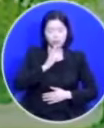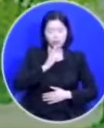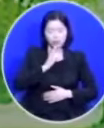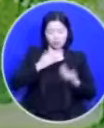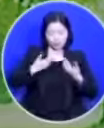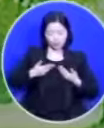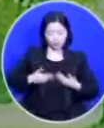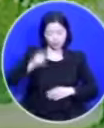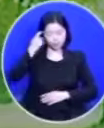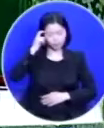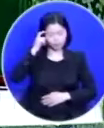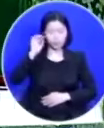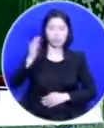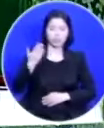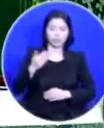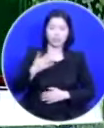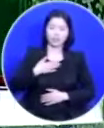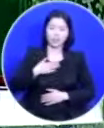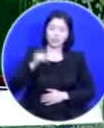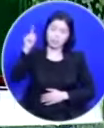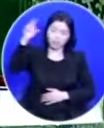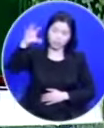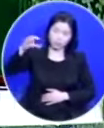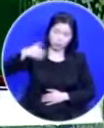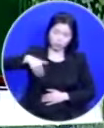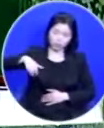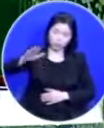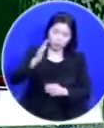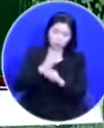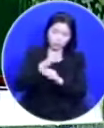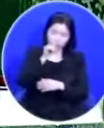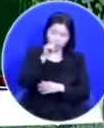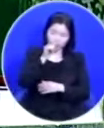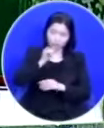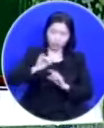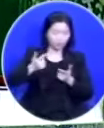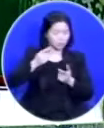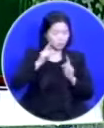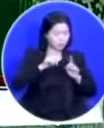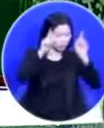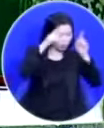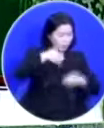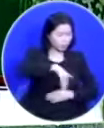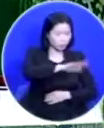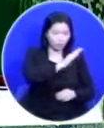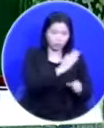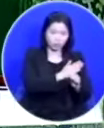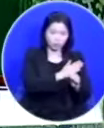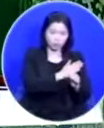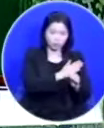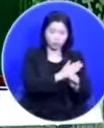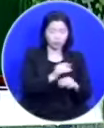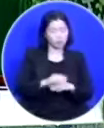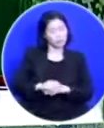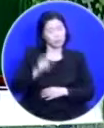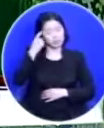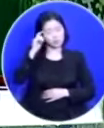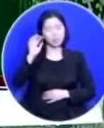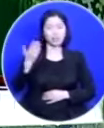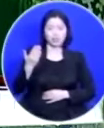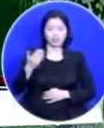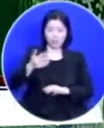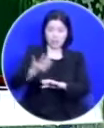합니다 나는 지금 천국 가고 있는 건가 아니면 지옥으로 가고 있는 것 조폭 한